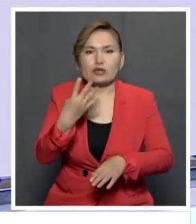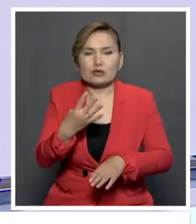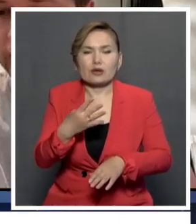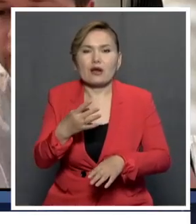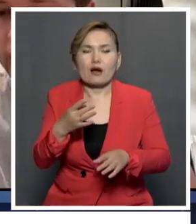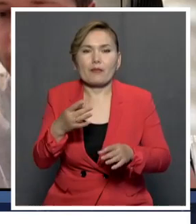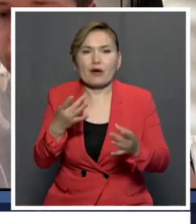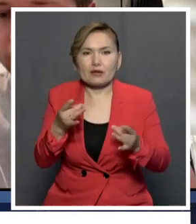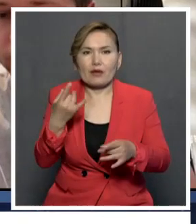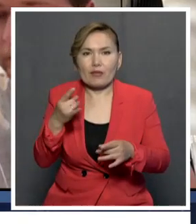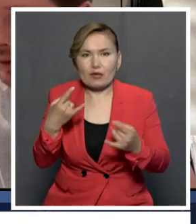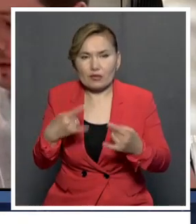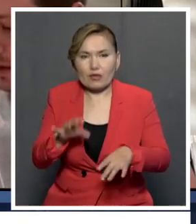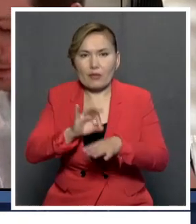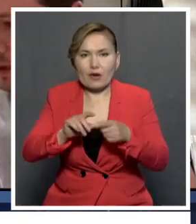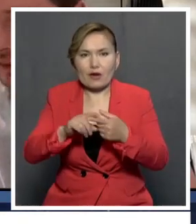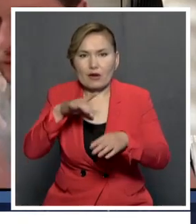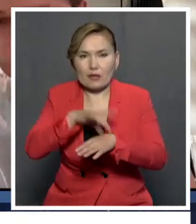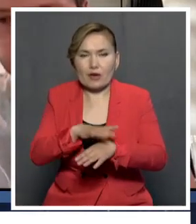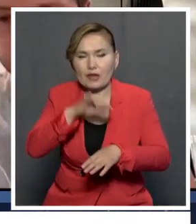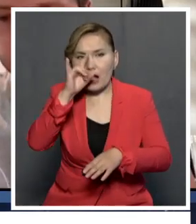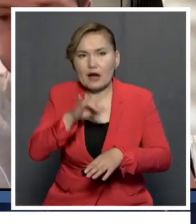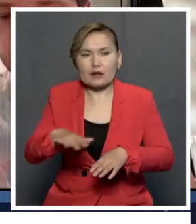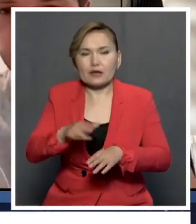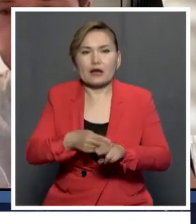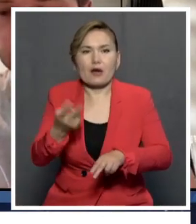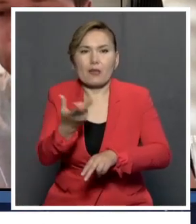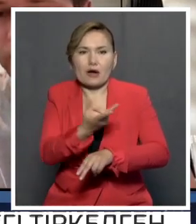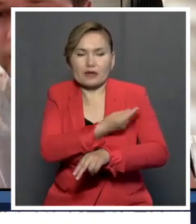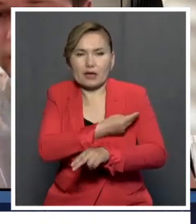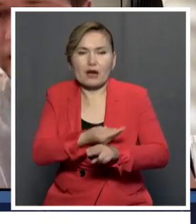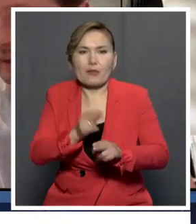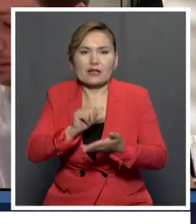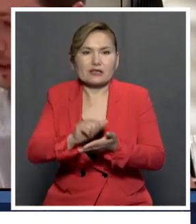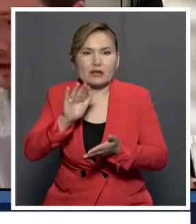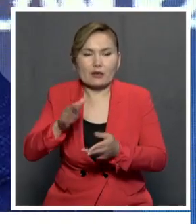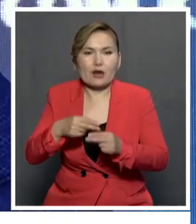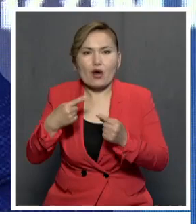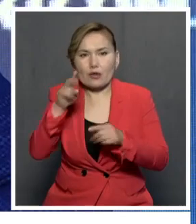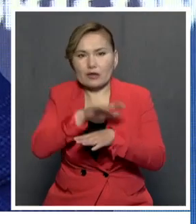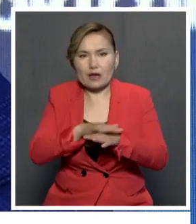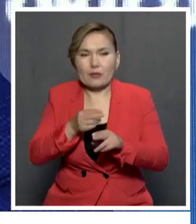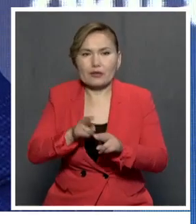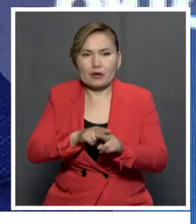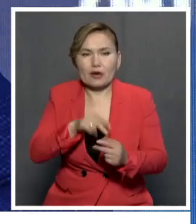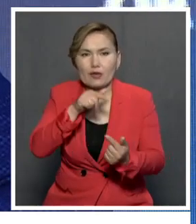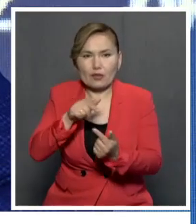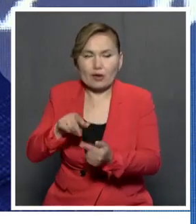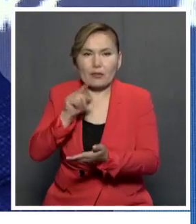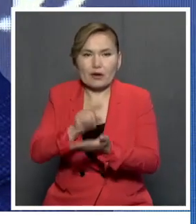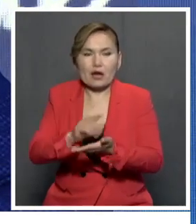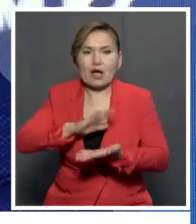туған сәбилерде кездесіпті. Сондай-ақ жиында елімізде салынып жатқан вакциналардың сертификаты өзге мемлекеттерде де жарамды болу